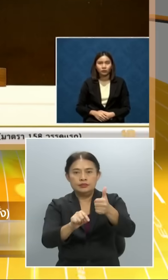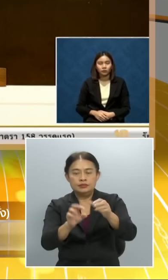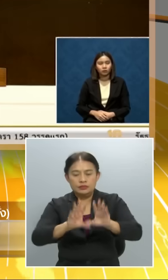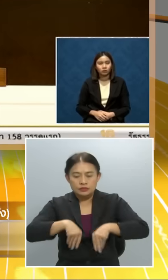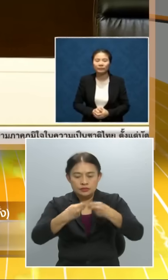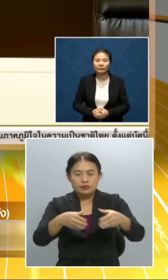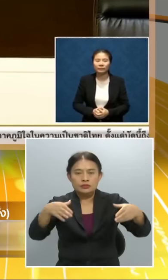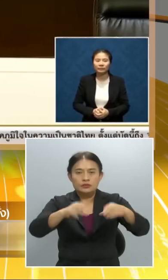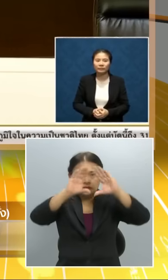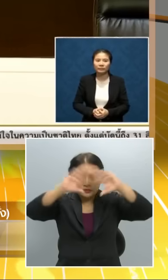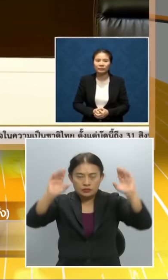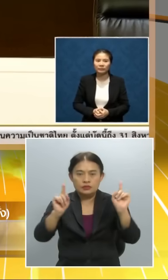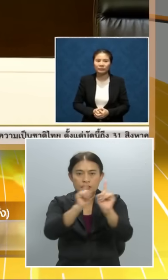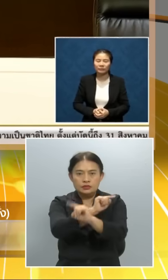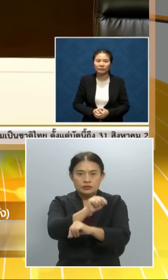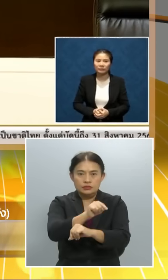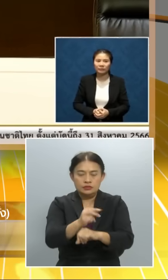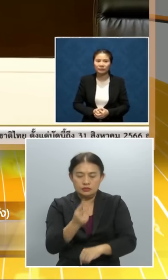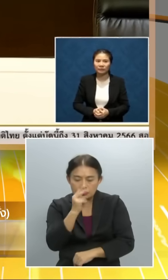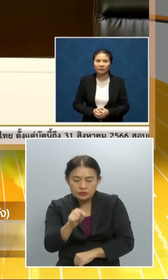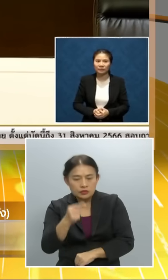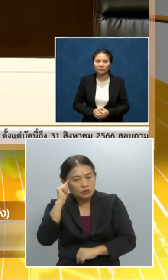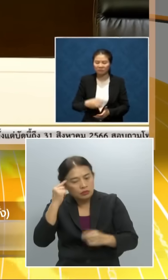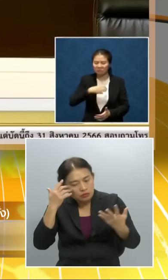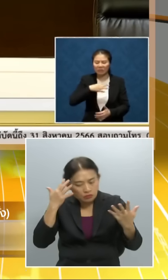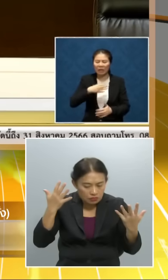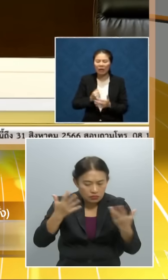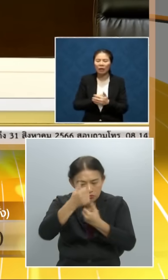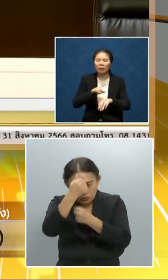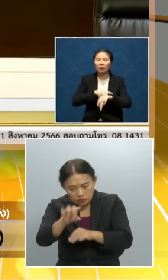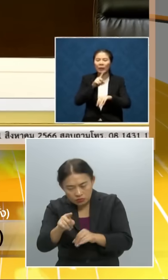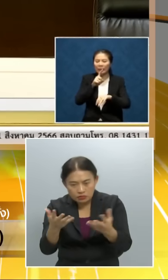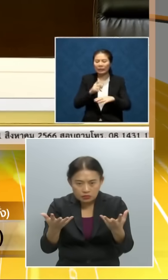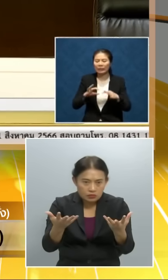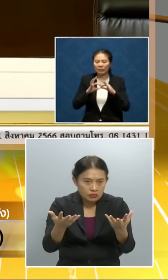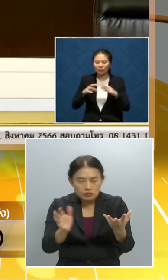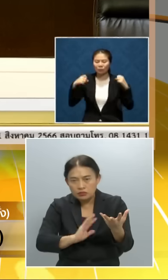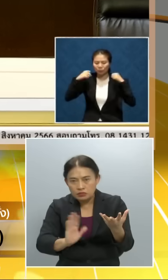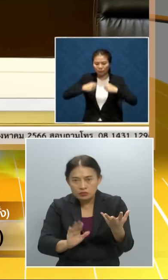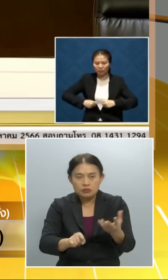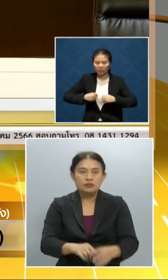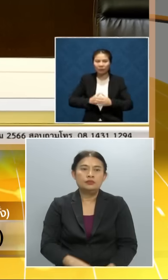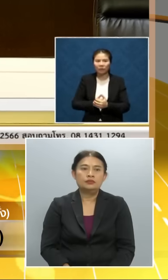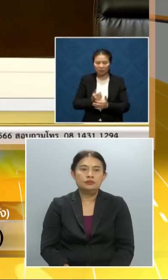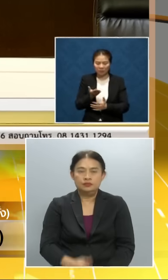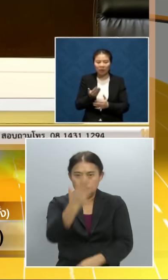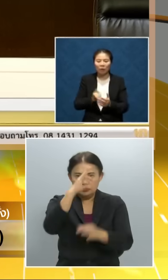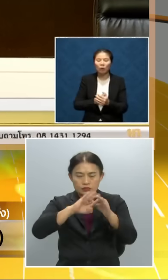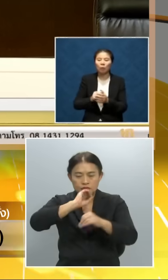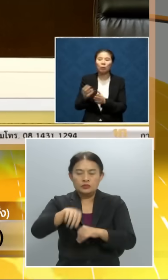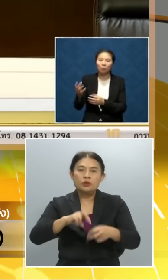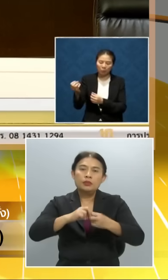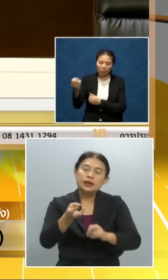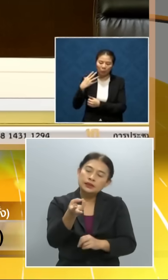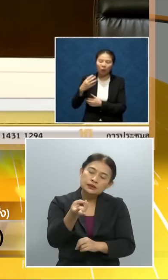พรรครัฐบาลเป็นแทนอย่าให้เขามองว่าไม่รู้เรื่องไม่สนใจธรรมเนียมไม่รู้กาละเทศะอะไรเลยแล้วบอกว่าเป็นเรื่องเล็กๆน้อย